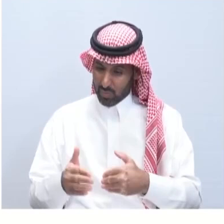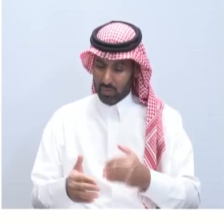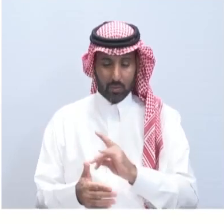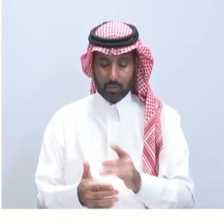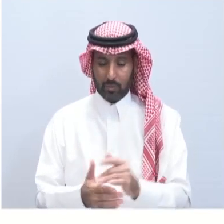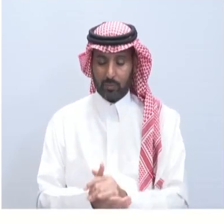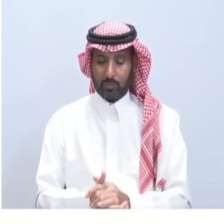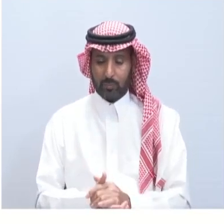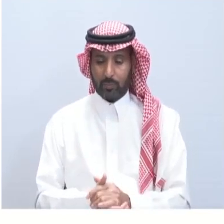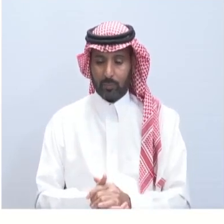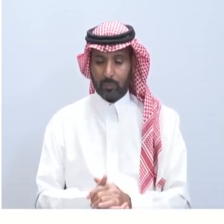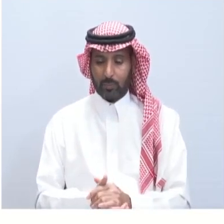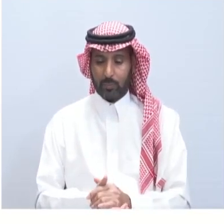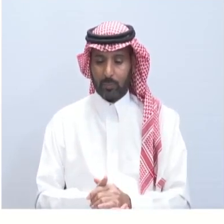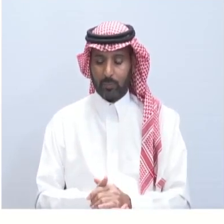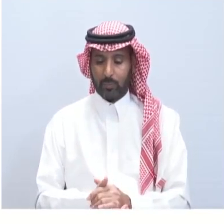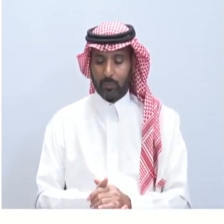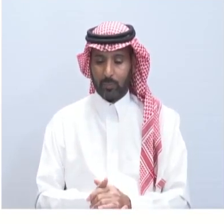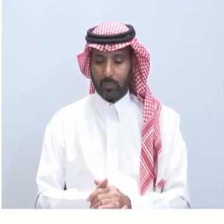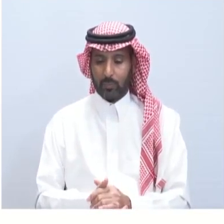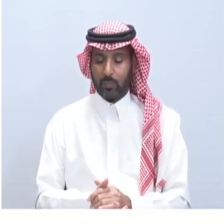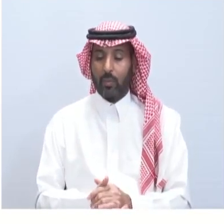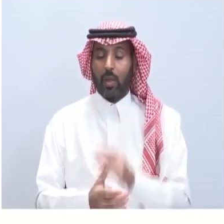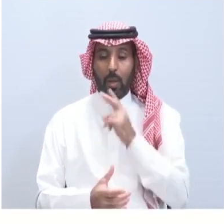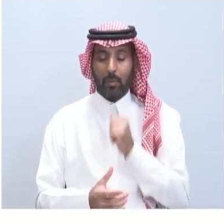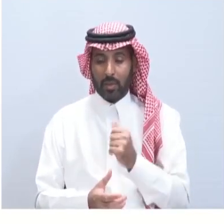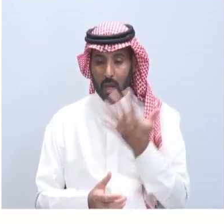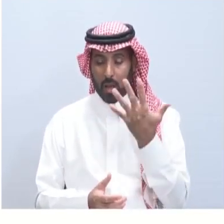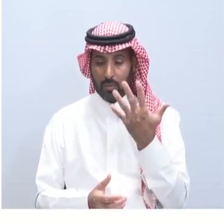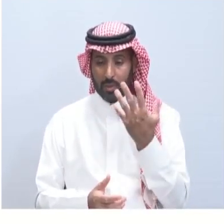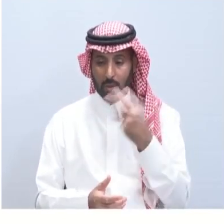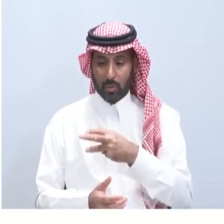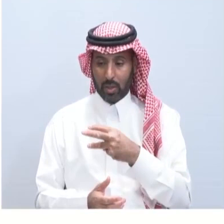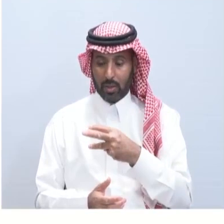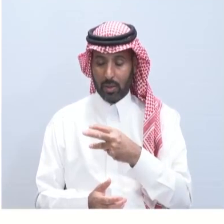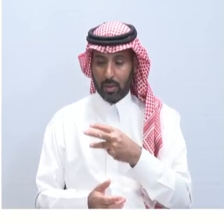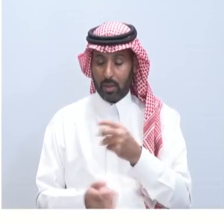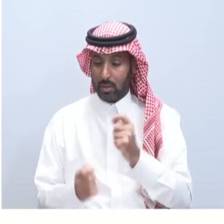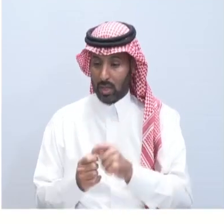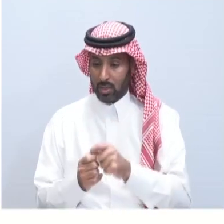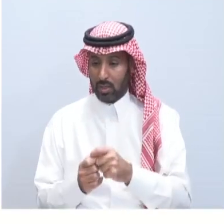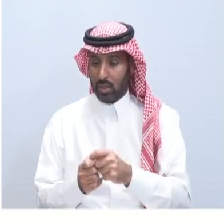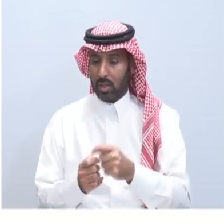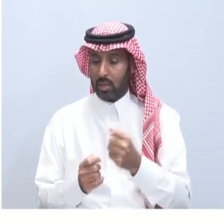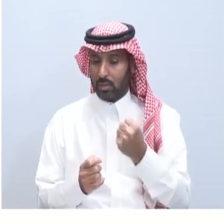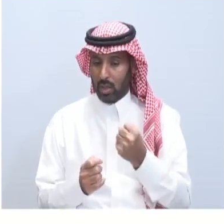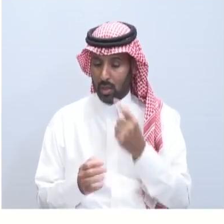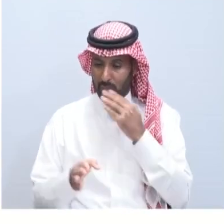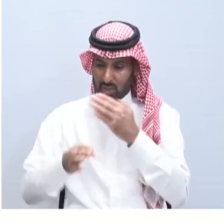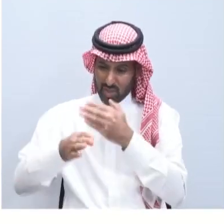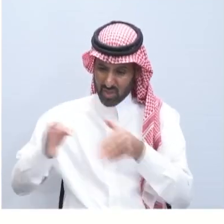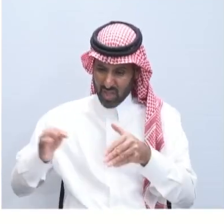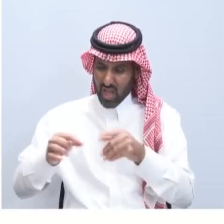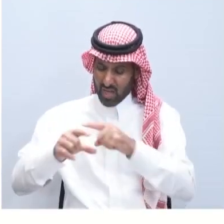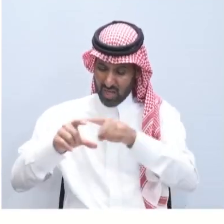متسلسلا بينما يمكن استخدام اليورانيوم 235 لانتاج الطاقه عن طريق عمليه الانشطار